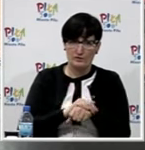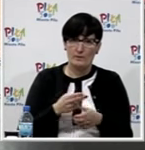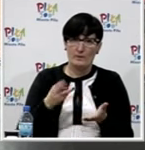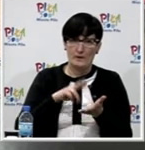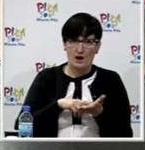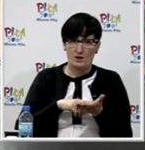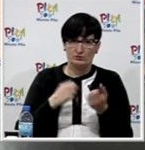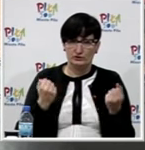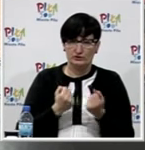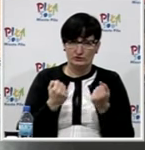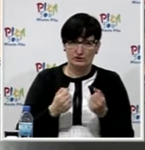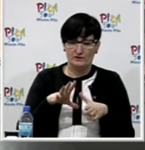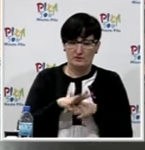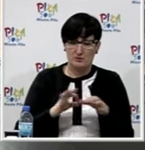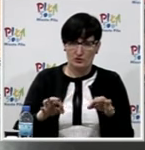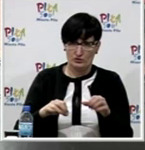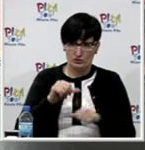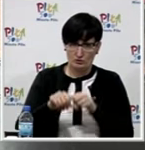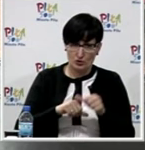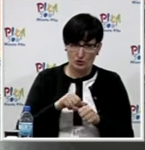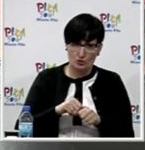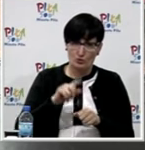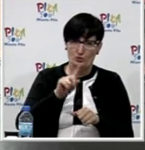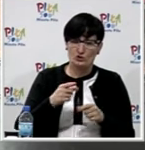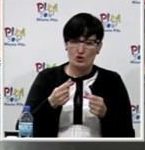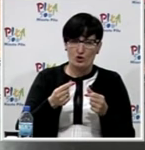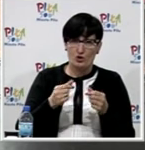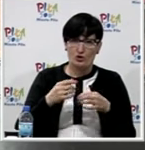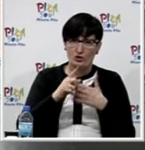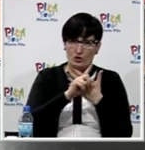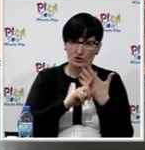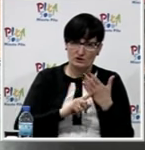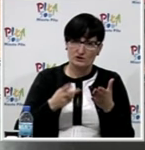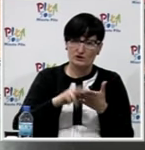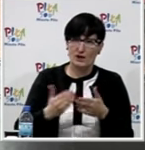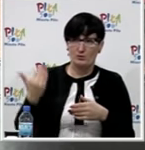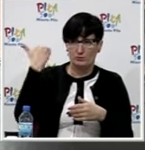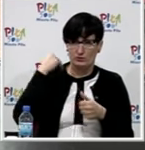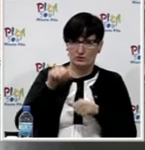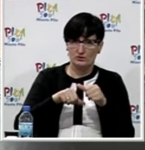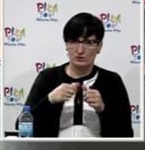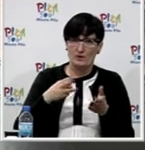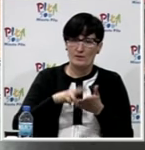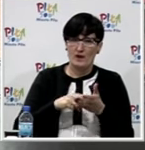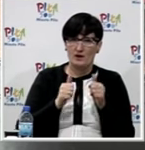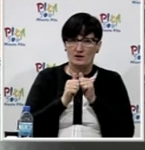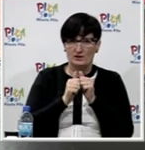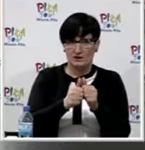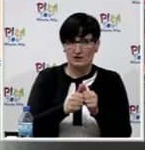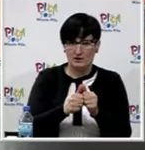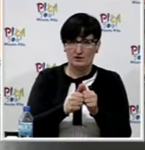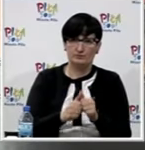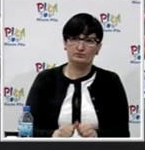realizowane w bieżącym roku, a także z rozliczenia nakładów inwestycyjnych ponoszonych w poprzednich latach na zadania zapisane w wieloletniej prognozie